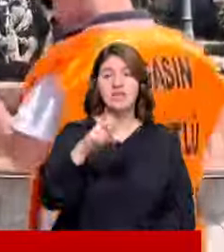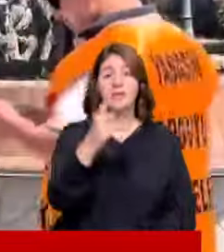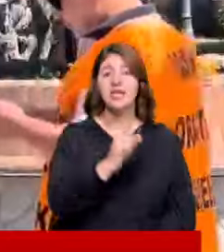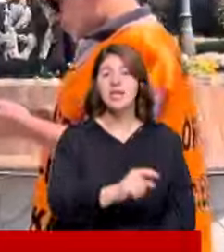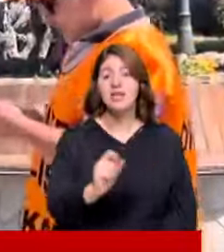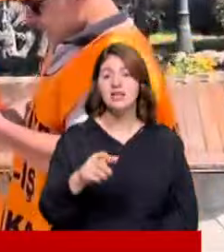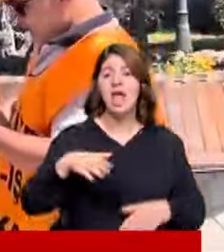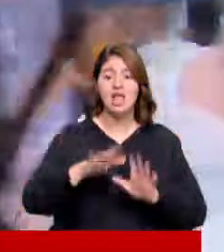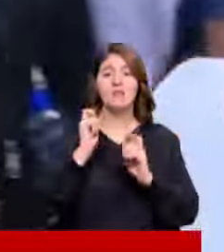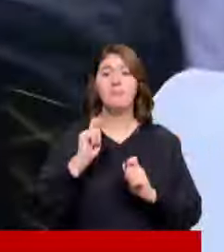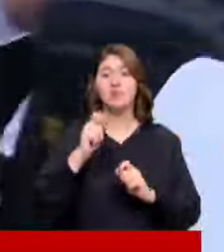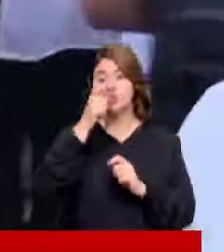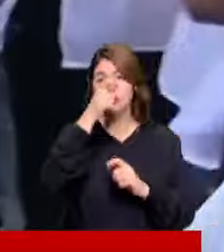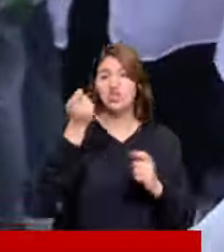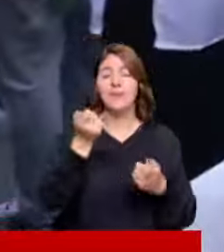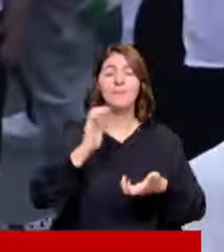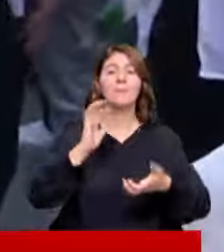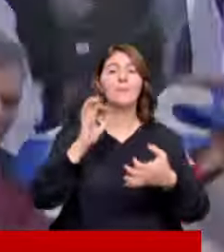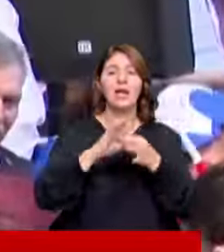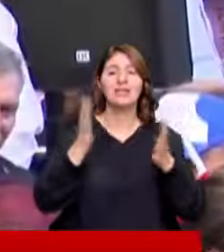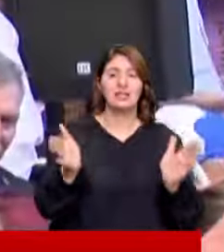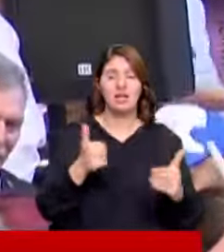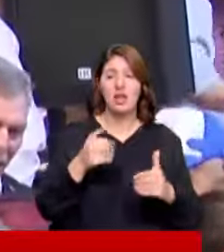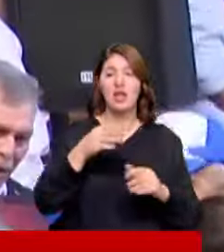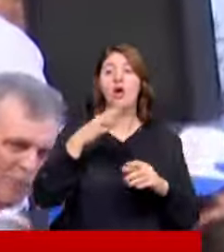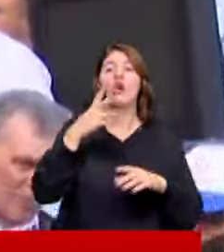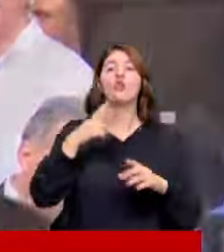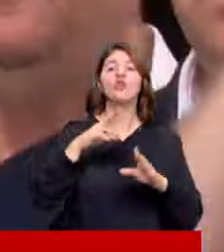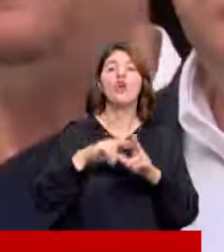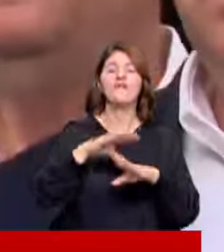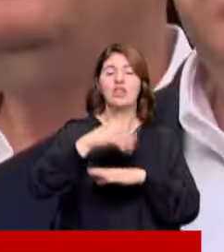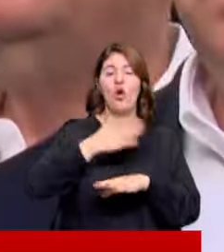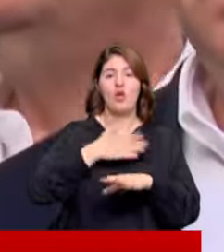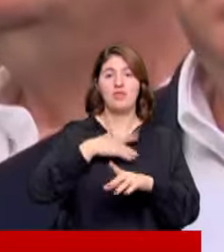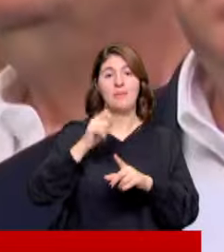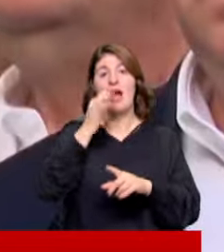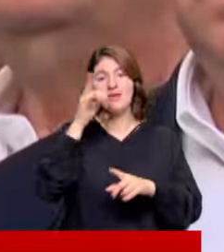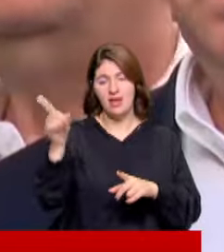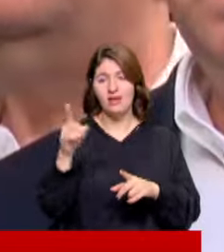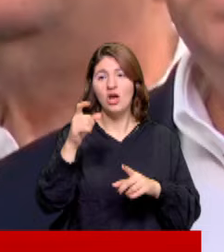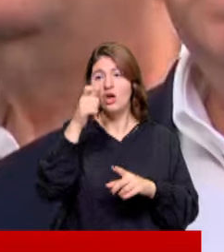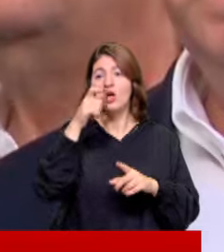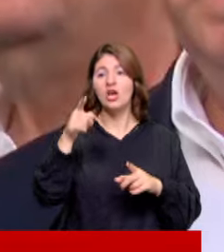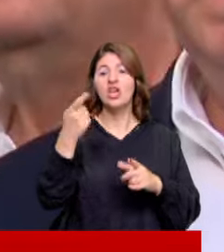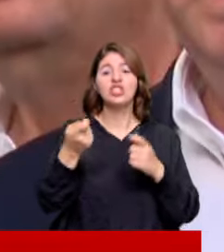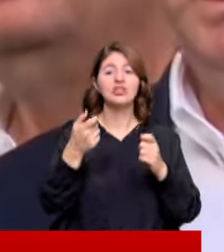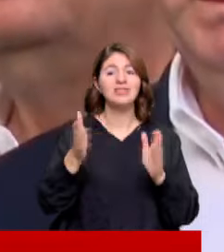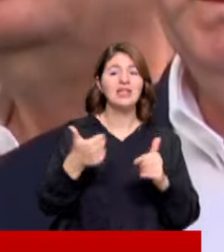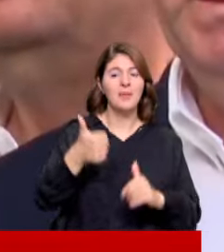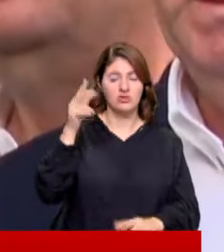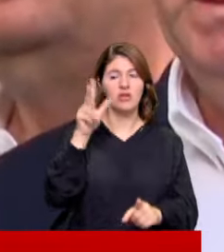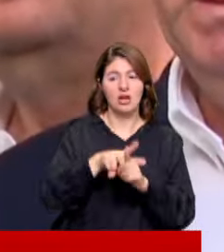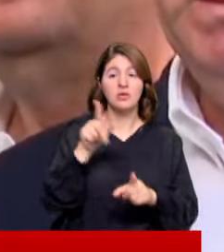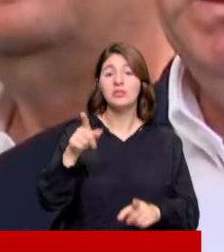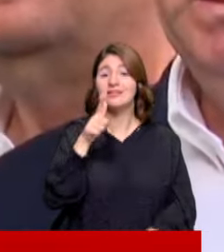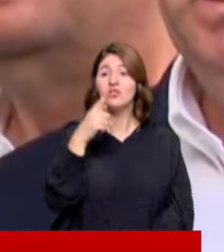ilde eylem yaptı Türk İş'e bağlı sendikalar. Ankara'daki eylem konfederasyon önündeydi. Türk İş Başkanı Ergün Atalay da katıldı. Bu sesi